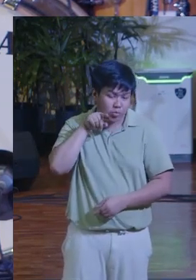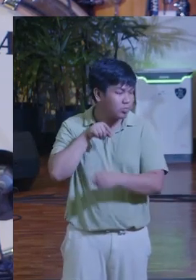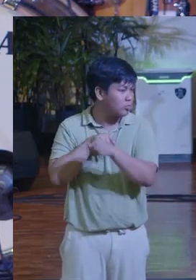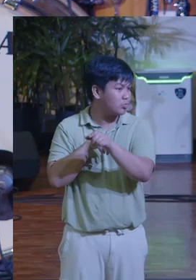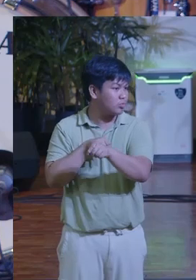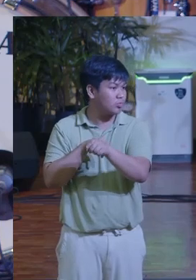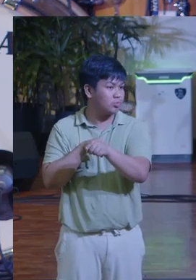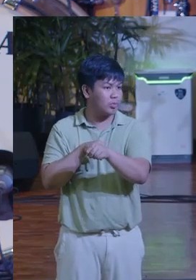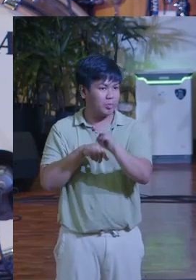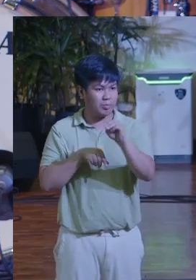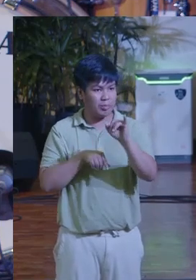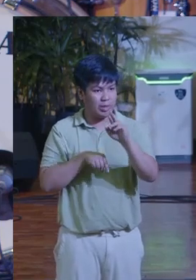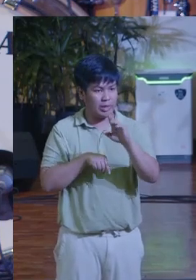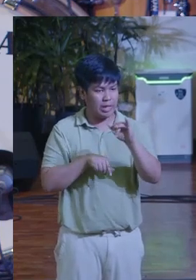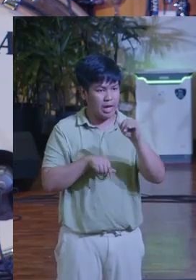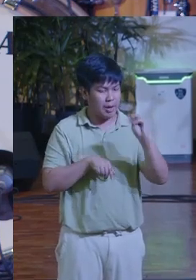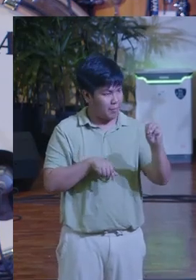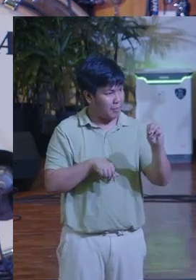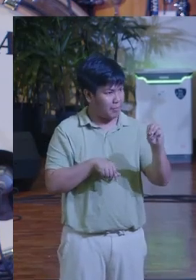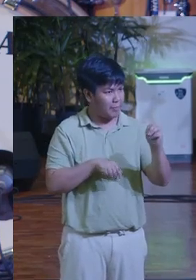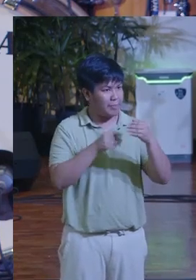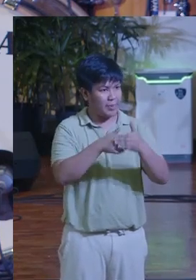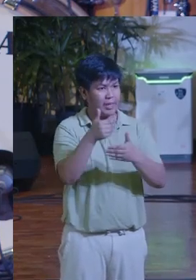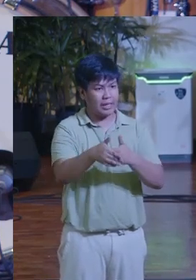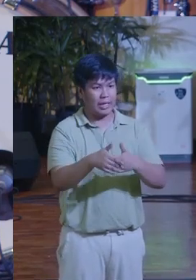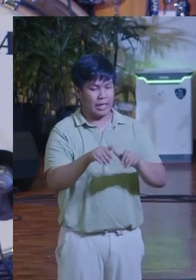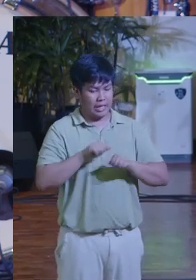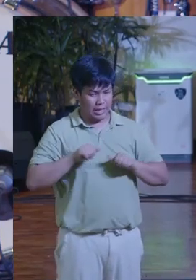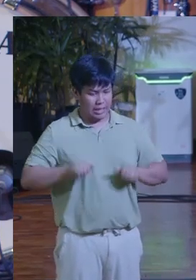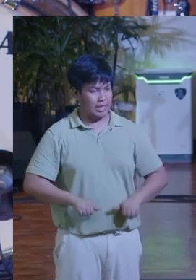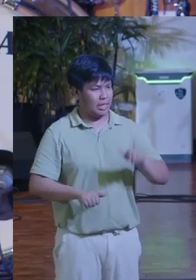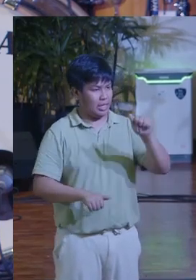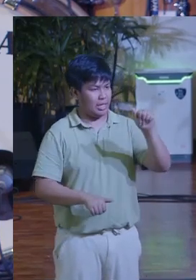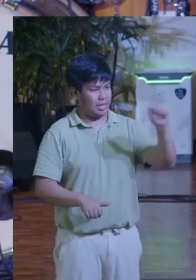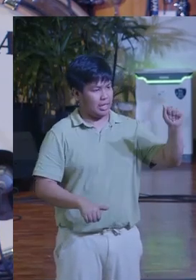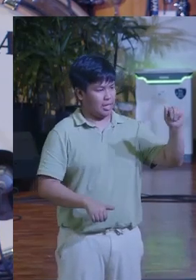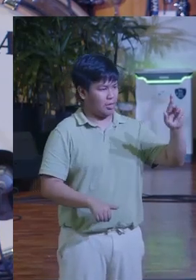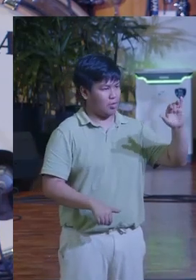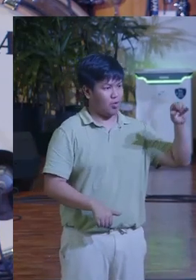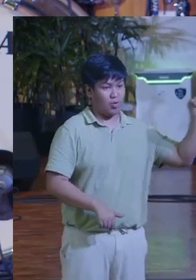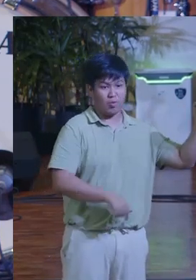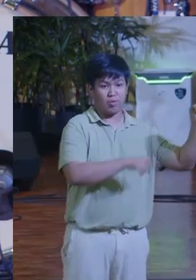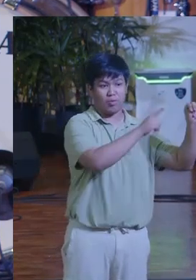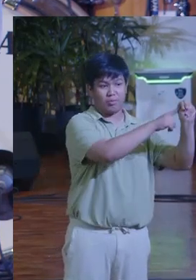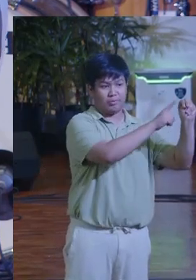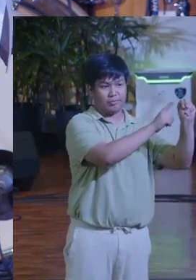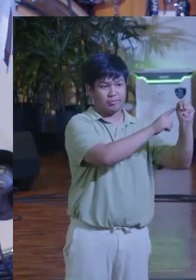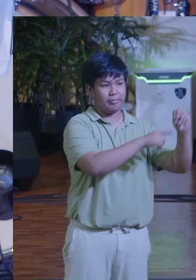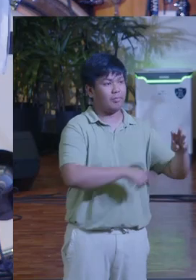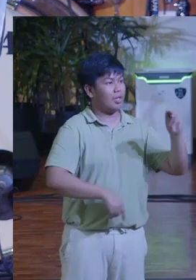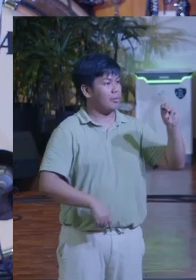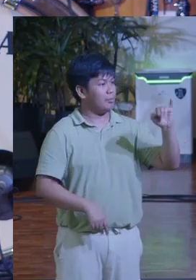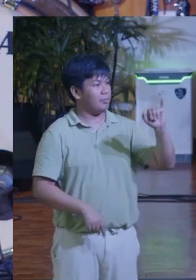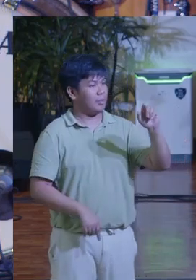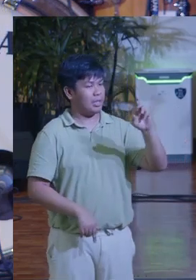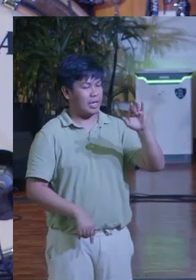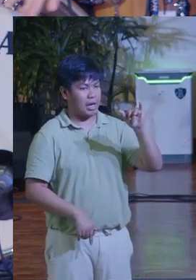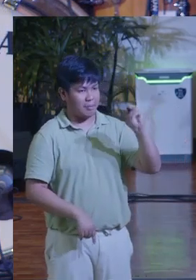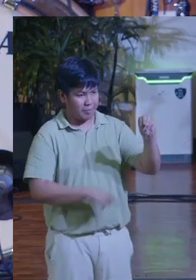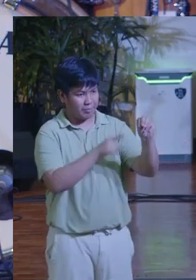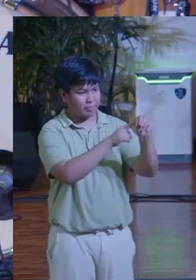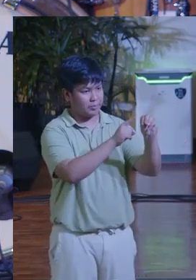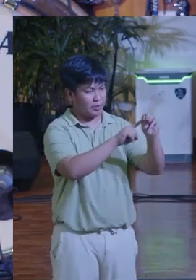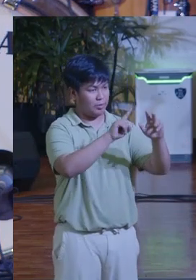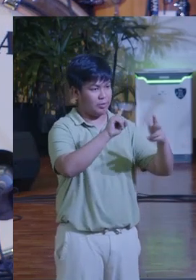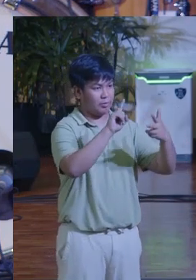Ang sunod ay si Aaron, na 3 taon ng tanda kay Moises. Si Miriam po na ate, katulad ng